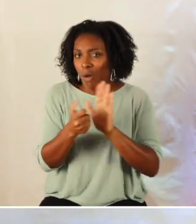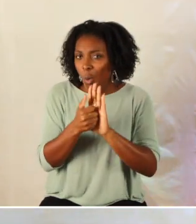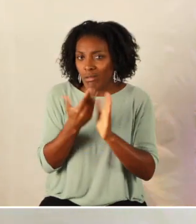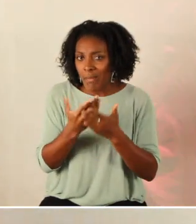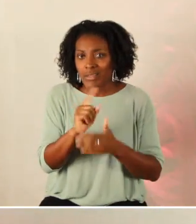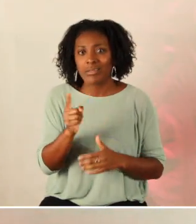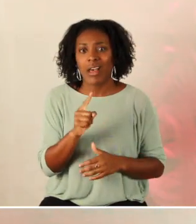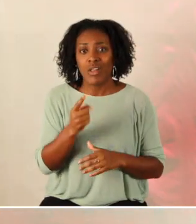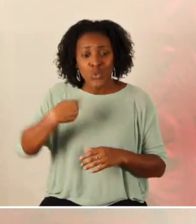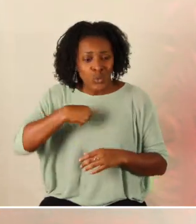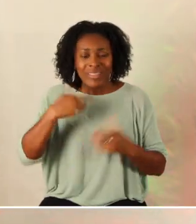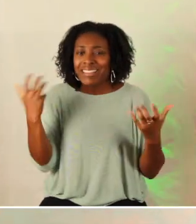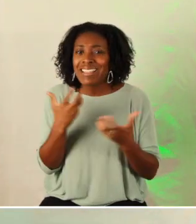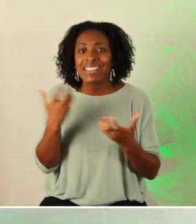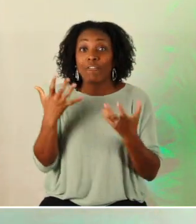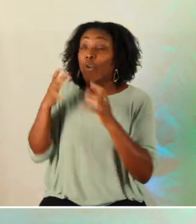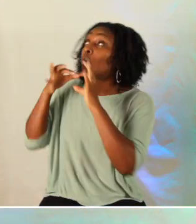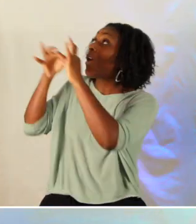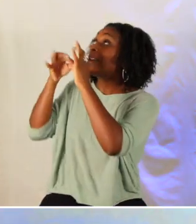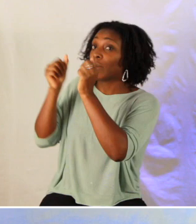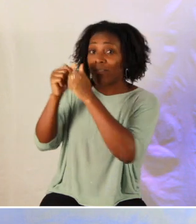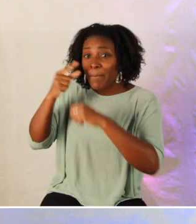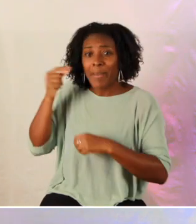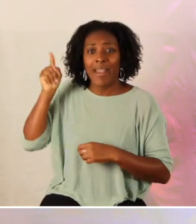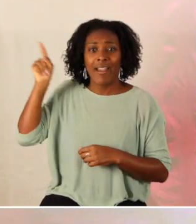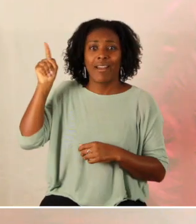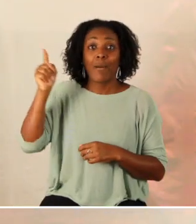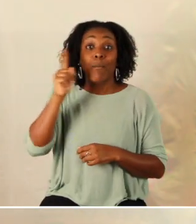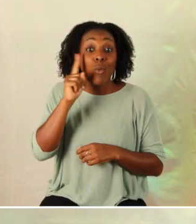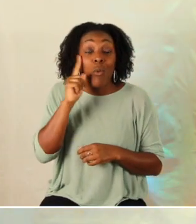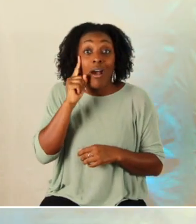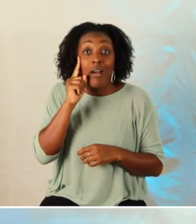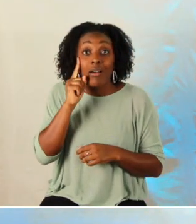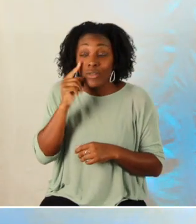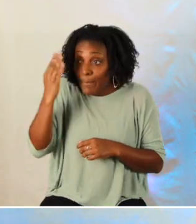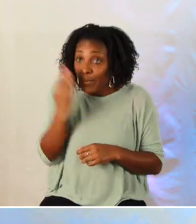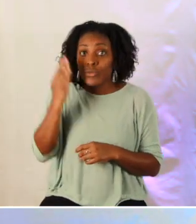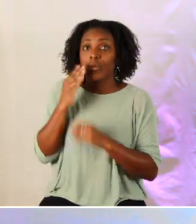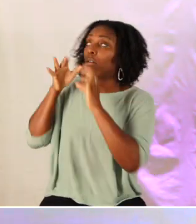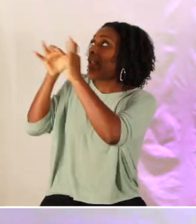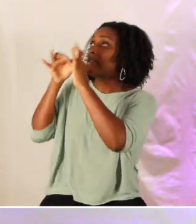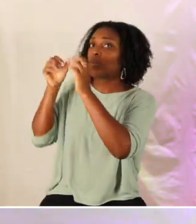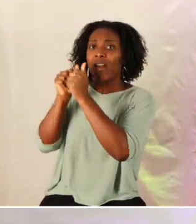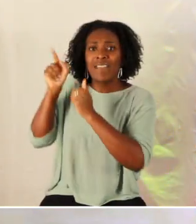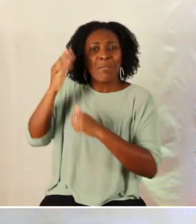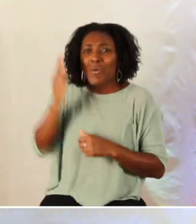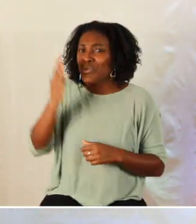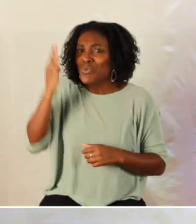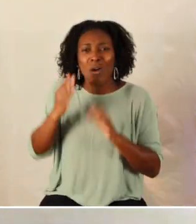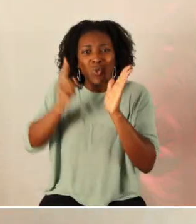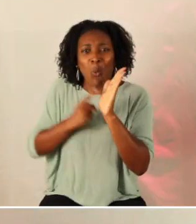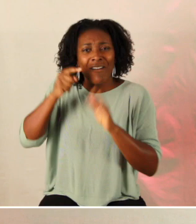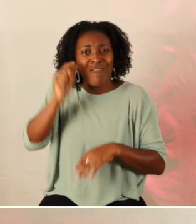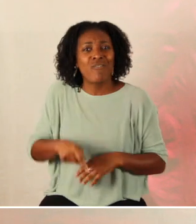désir, c'est d'être en relation avec notre Père parce que cette relation est essentielle. Et on voit